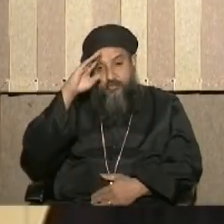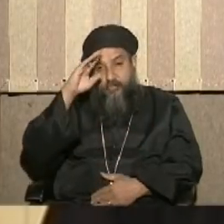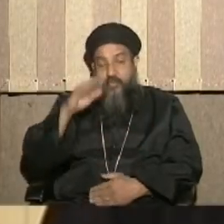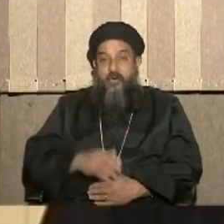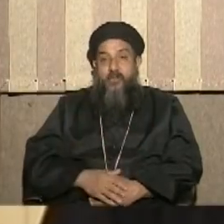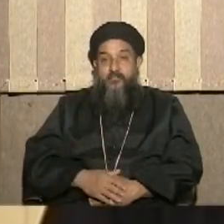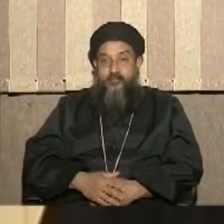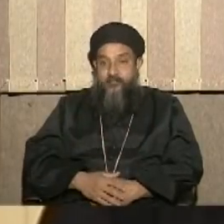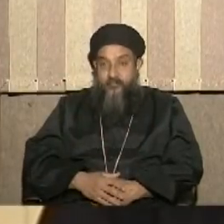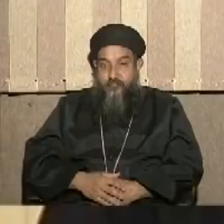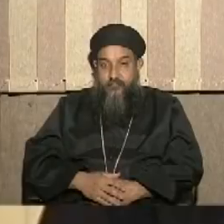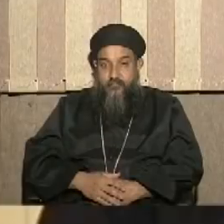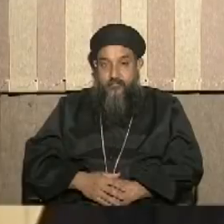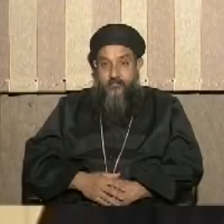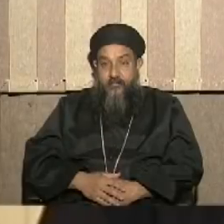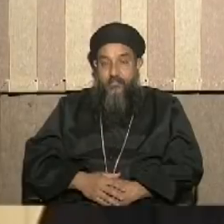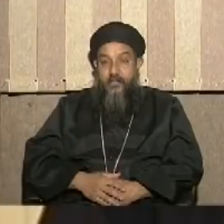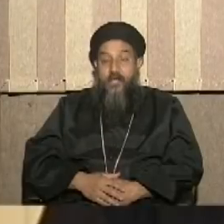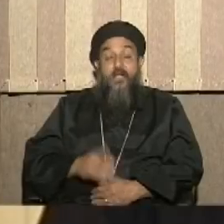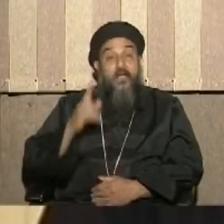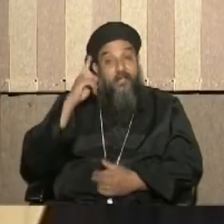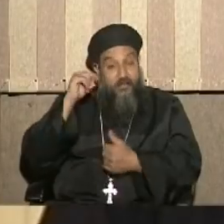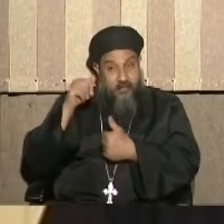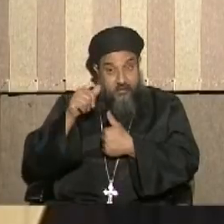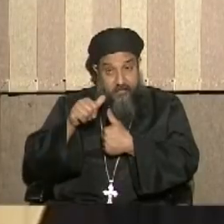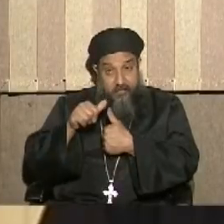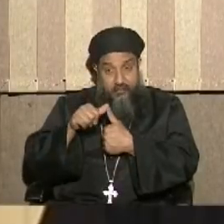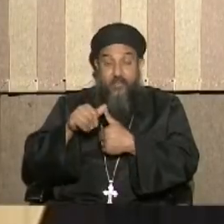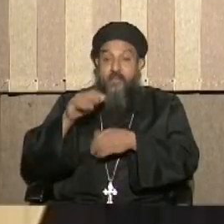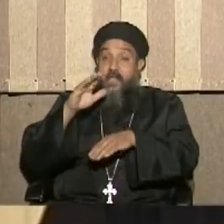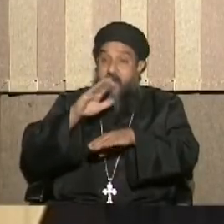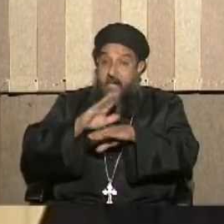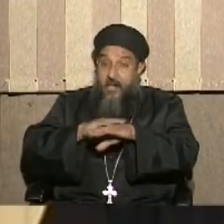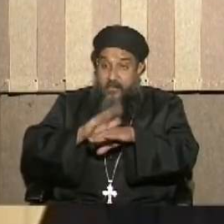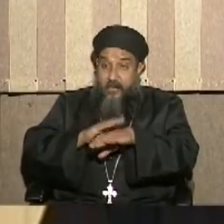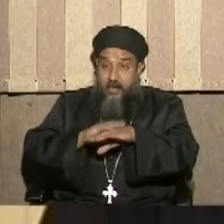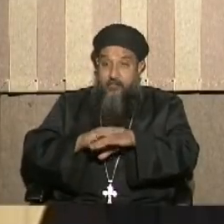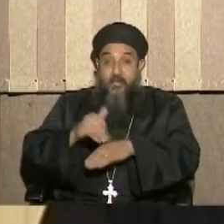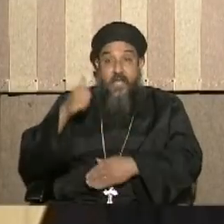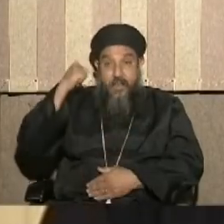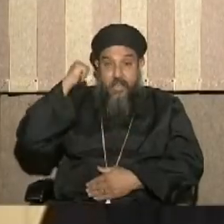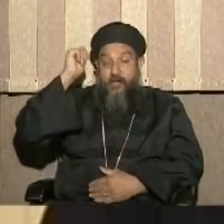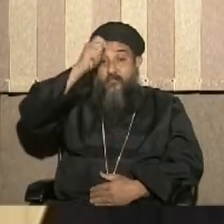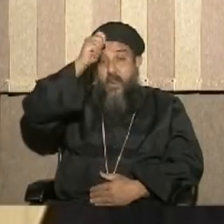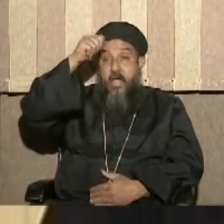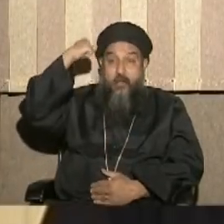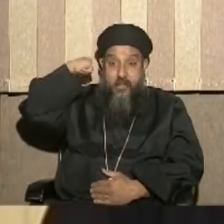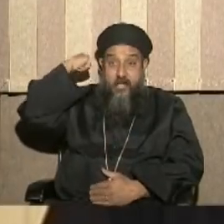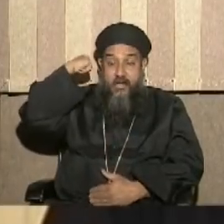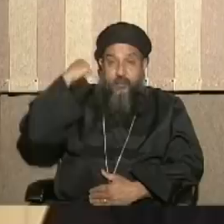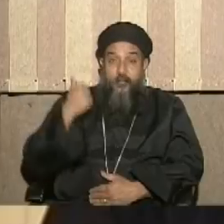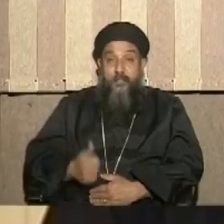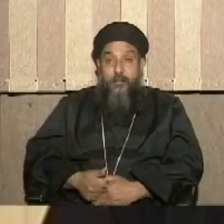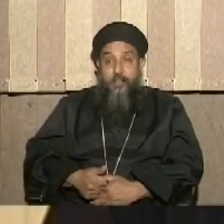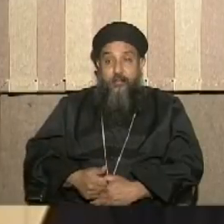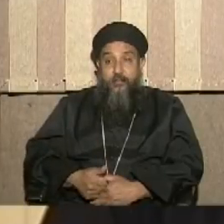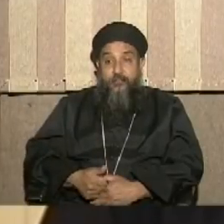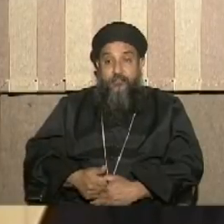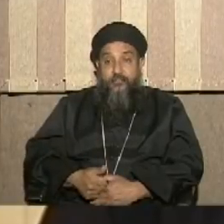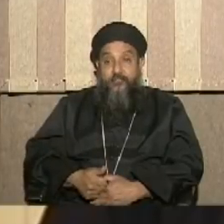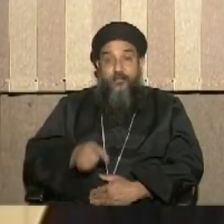الفيلم. ونريد أن نعطي فكرة عن خدمة ماكسيموس القديسين ماكسيموس ودوماديوس. إنها منظمة في